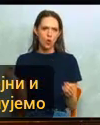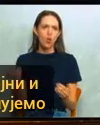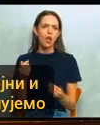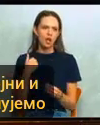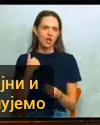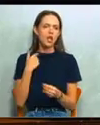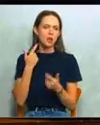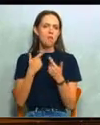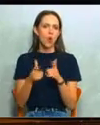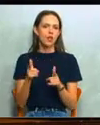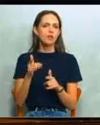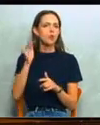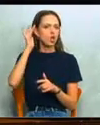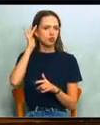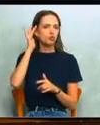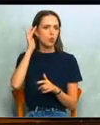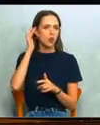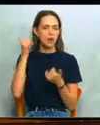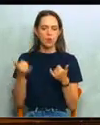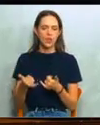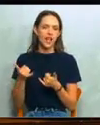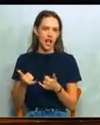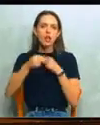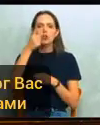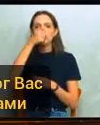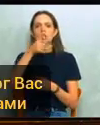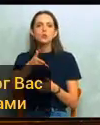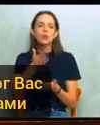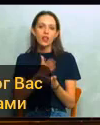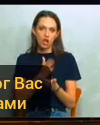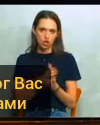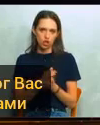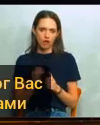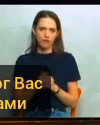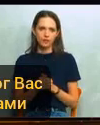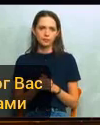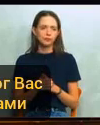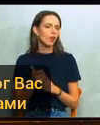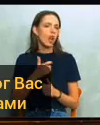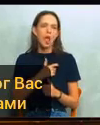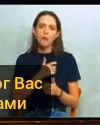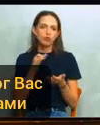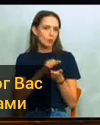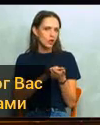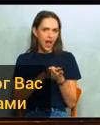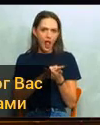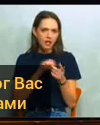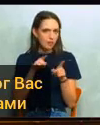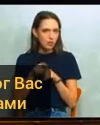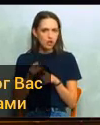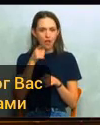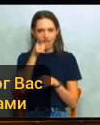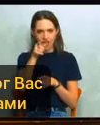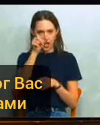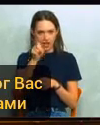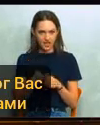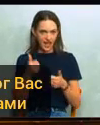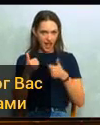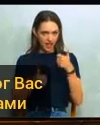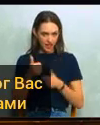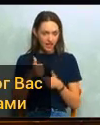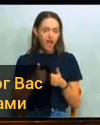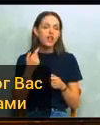suštini mogli da čujemo danas mnogo puta. Takođe, ne možemo glasati za predlog vas kao kandidata,